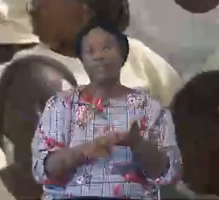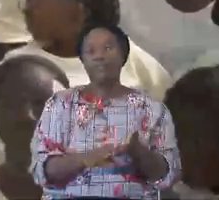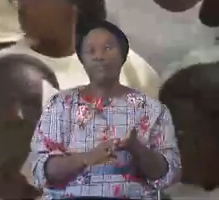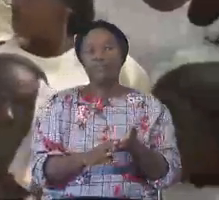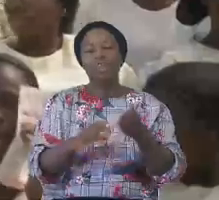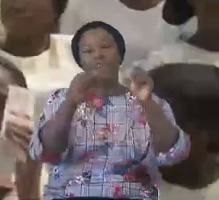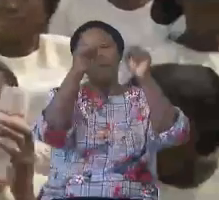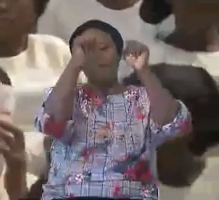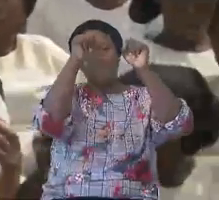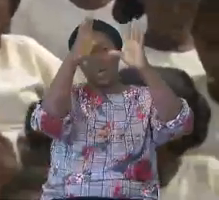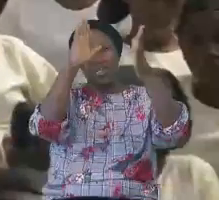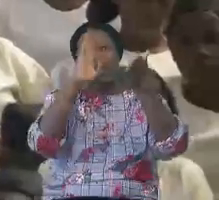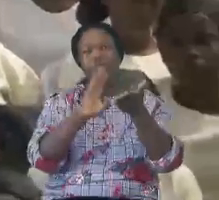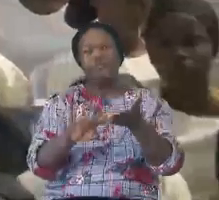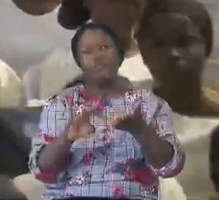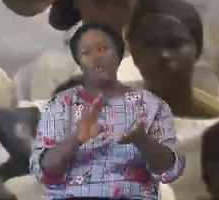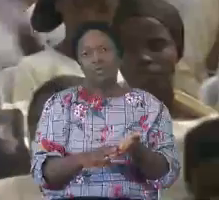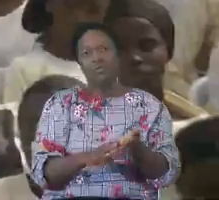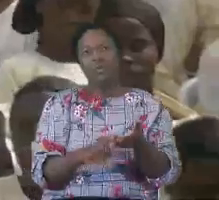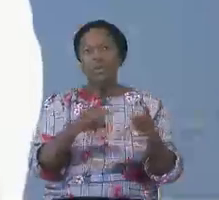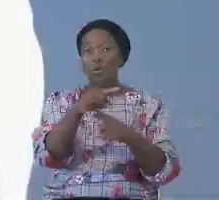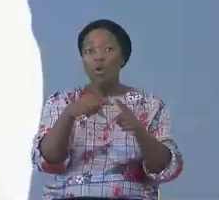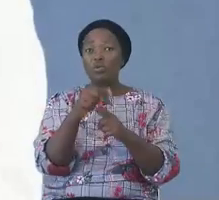au nom de Jésus.